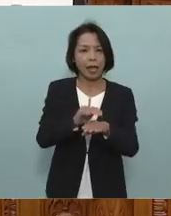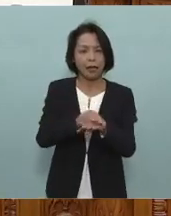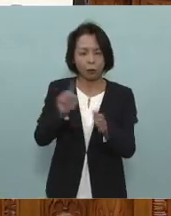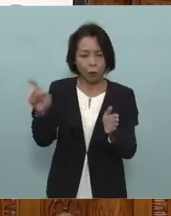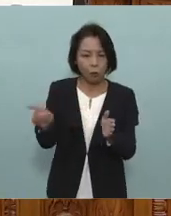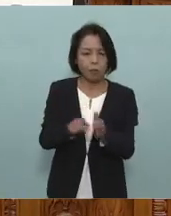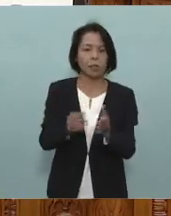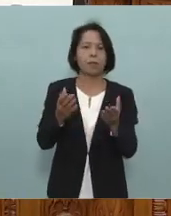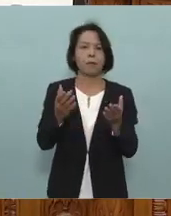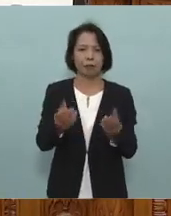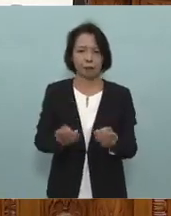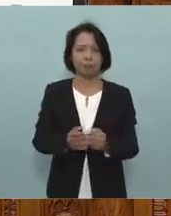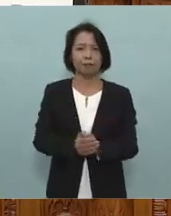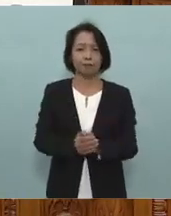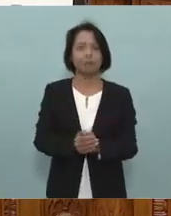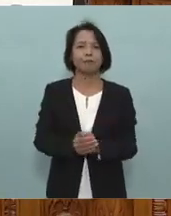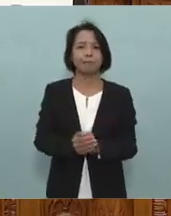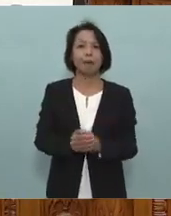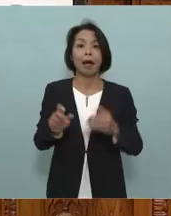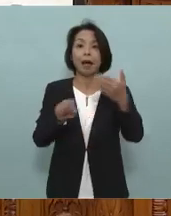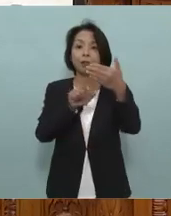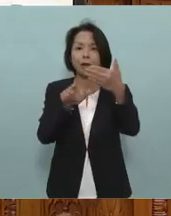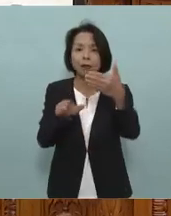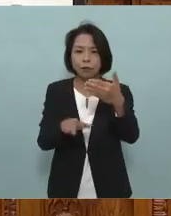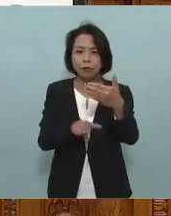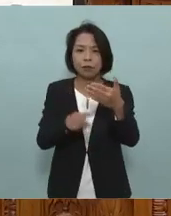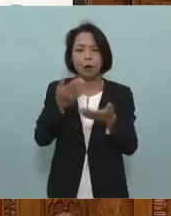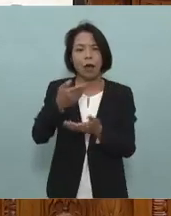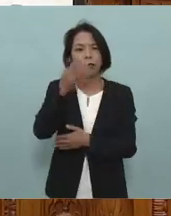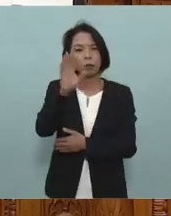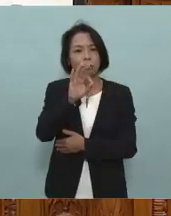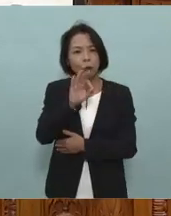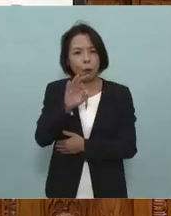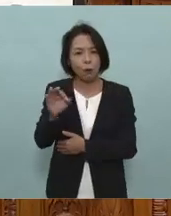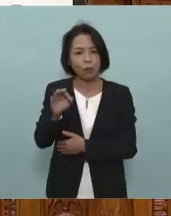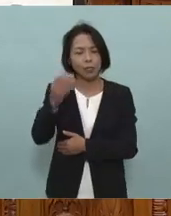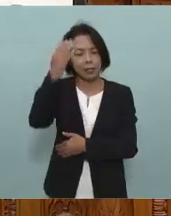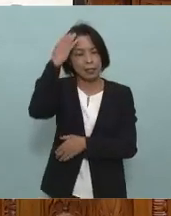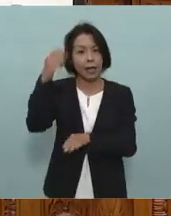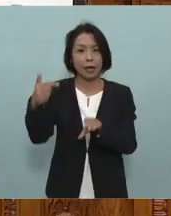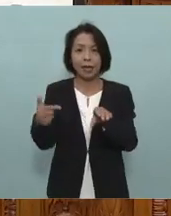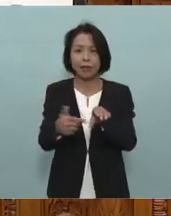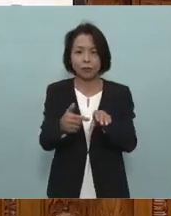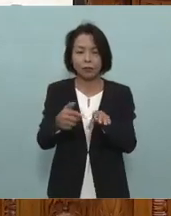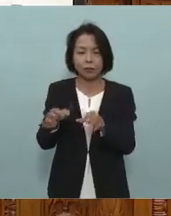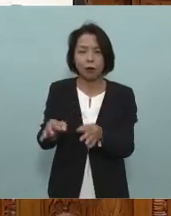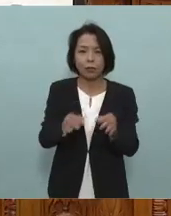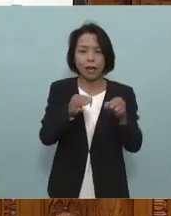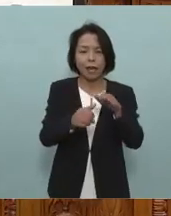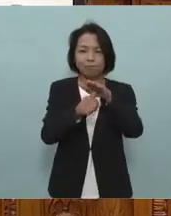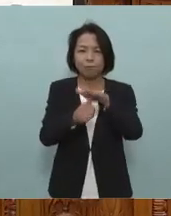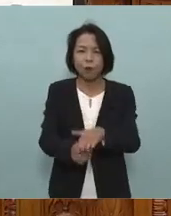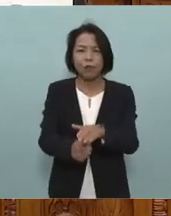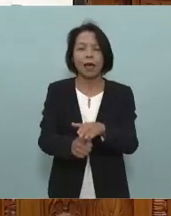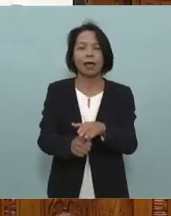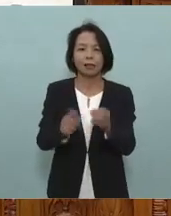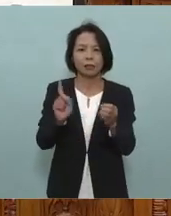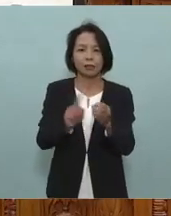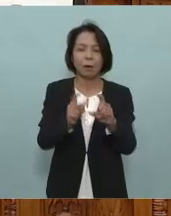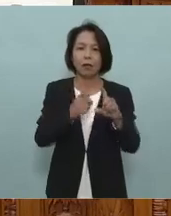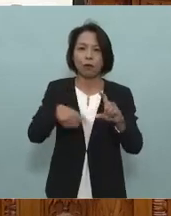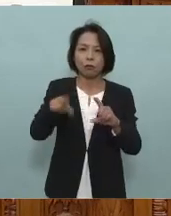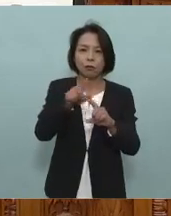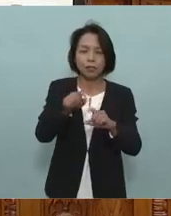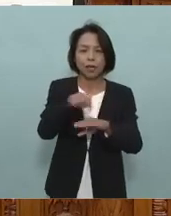た先月には食料品やガソリンの値上がりを抑えるための追加策を